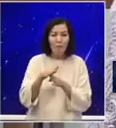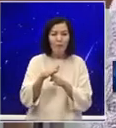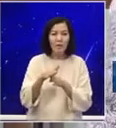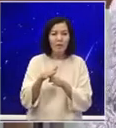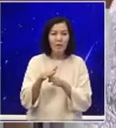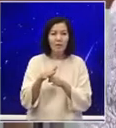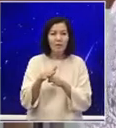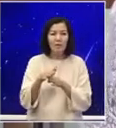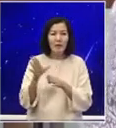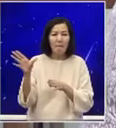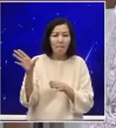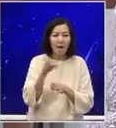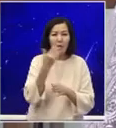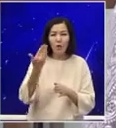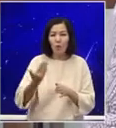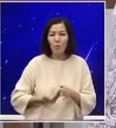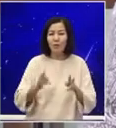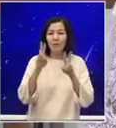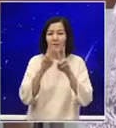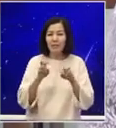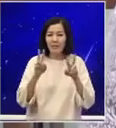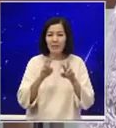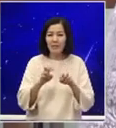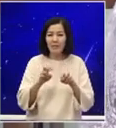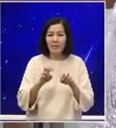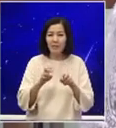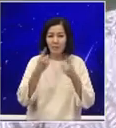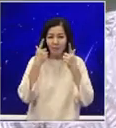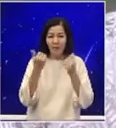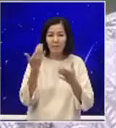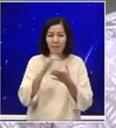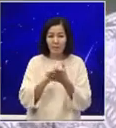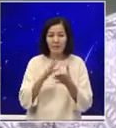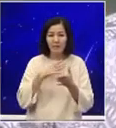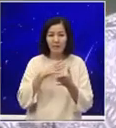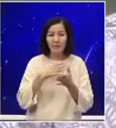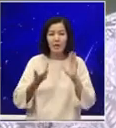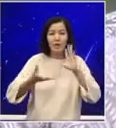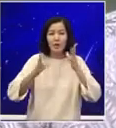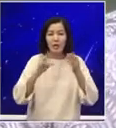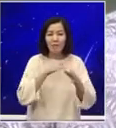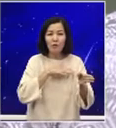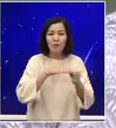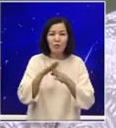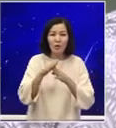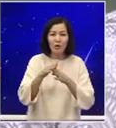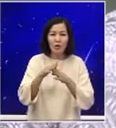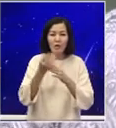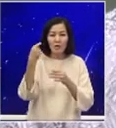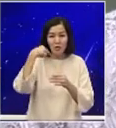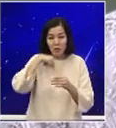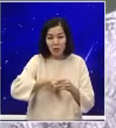кісінің жағы барлық ғұмырын зерттеп білдім деп те айтудың өзі артық болады. Жалпы материалды толық бойымызға сіңірудің